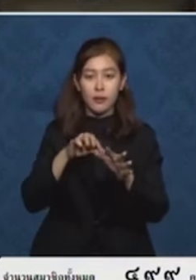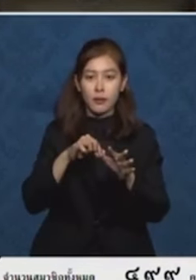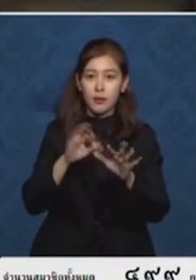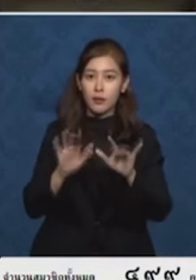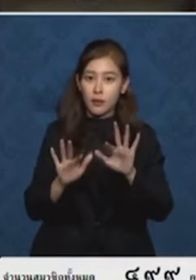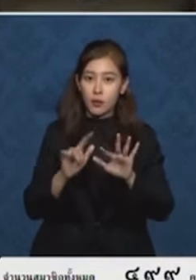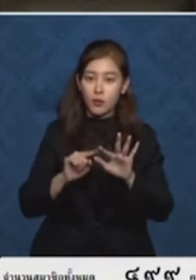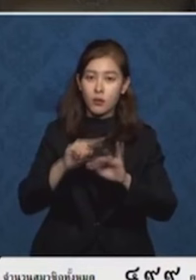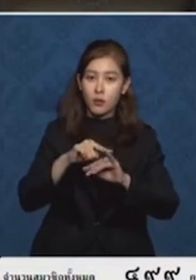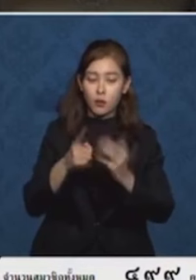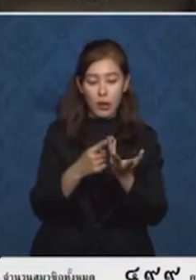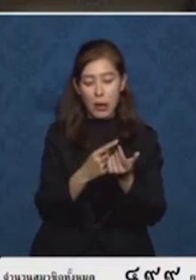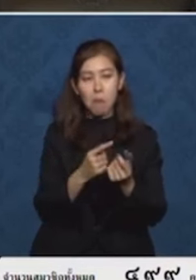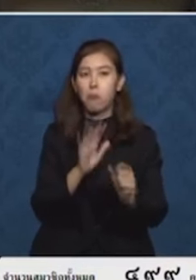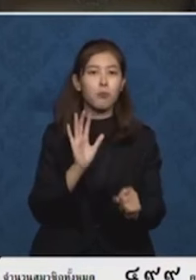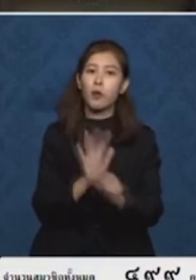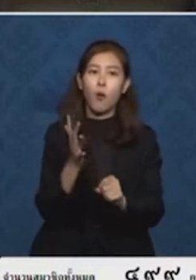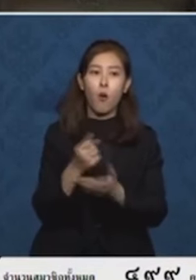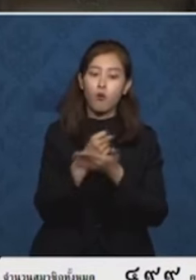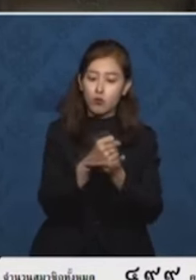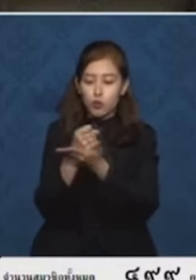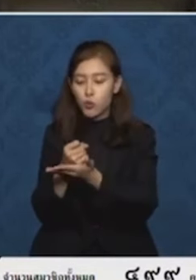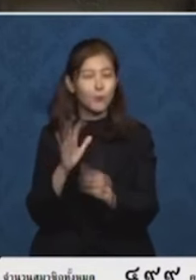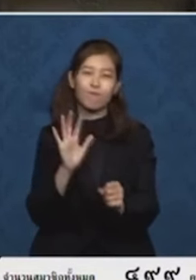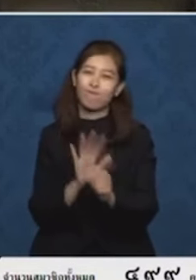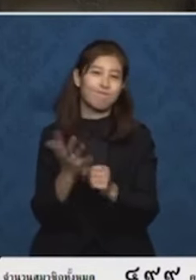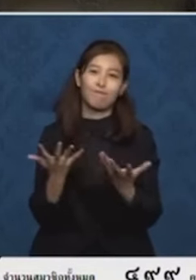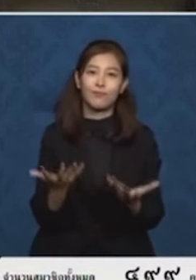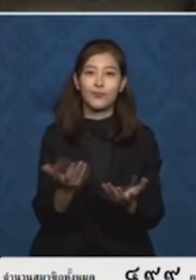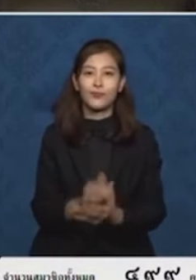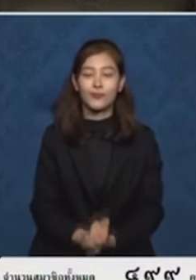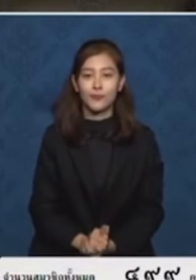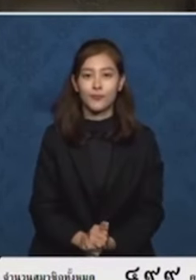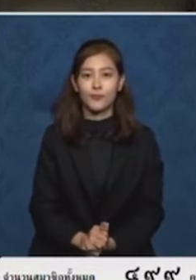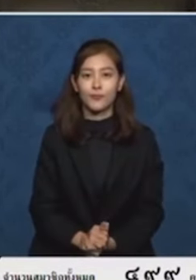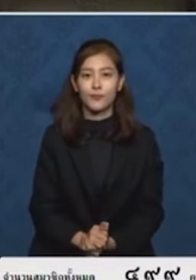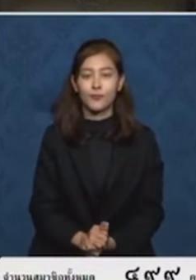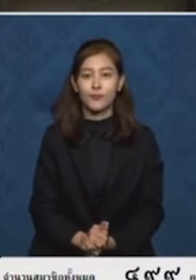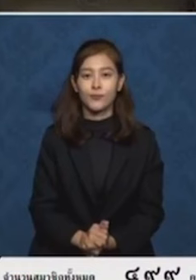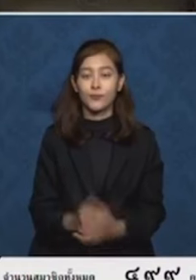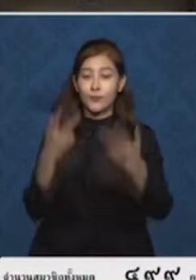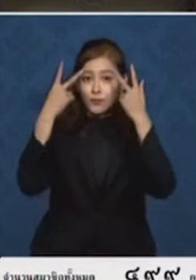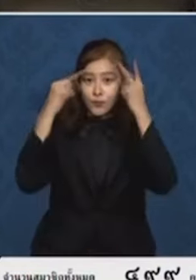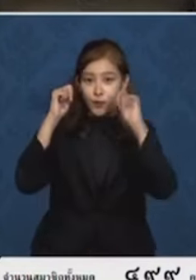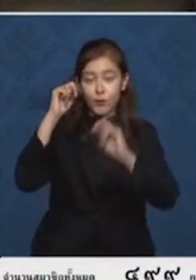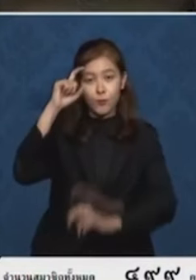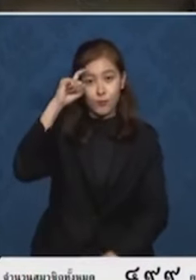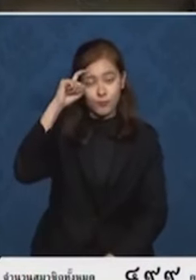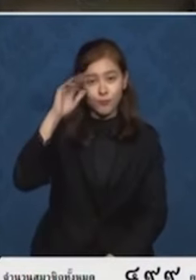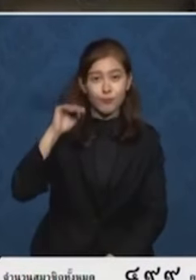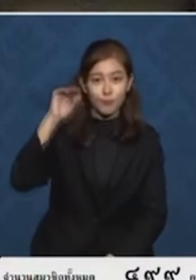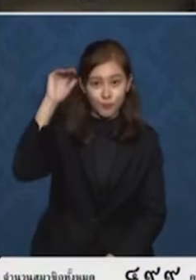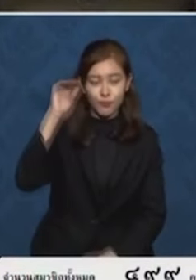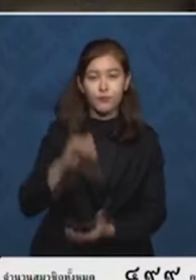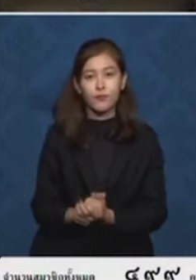นี่คือสิงที่ขอนิญากราบเรีนใหท่พระทานได้เห็นภาพนายกรำตีพยายามตีปิปว่าเศรกิจ